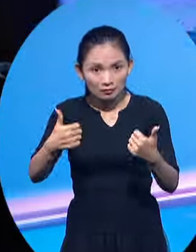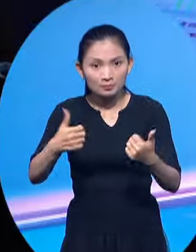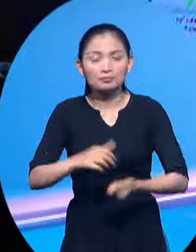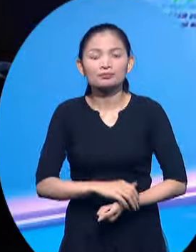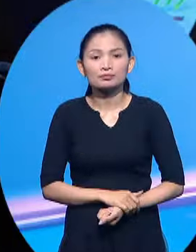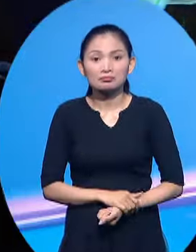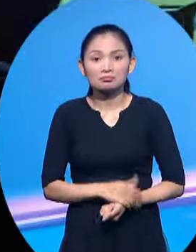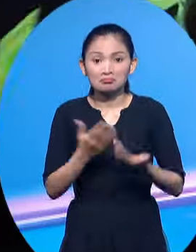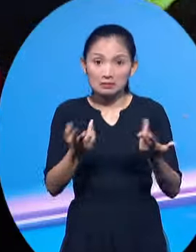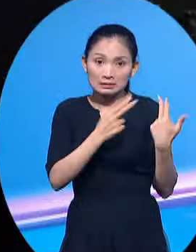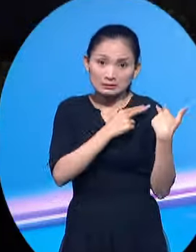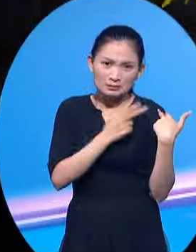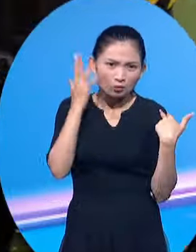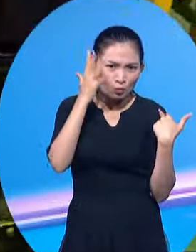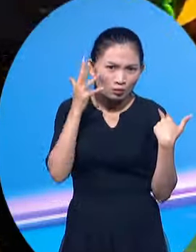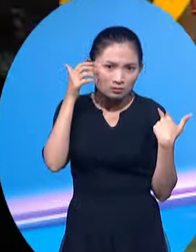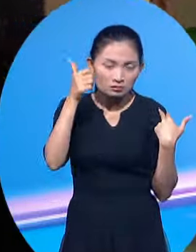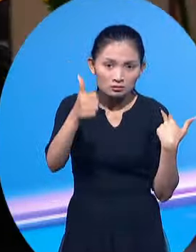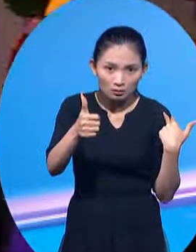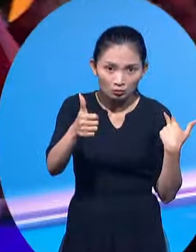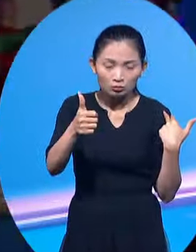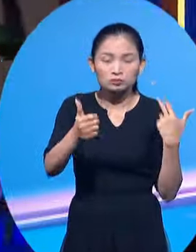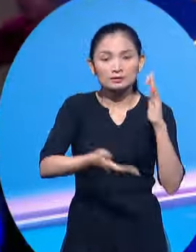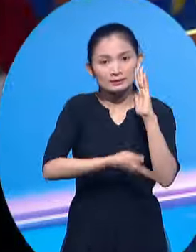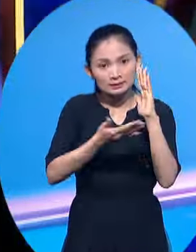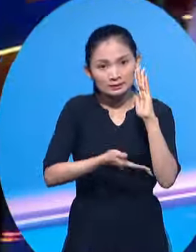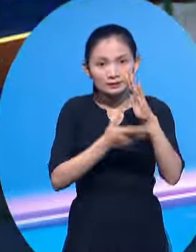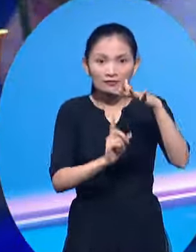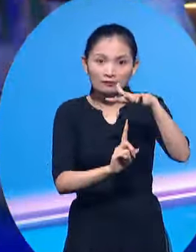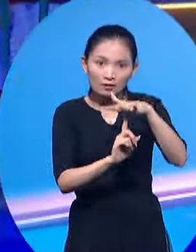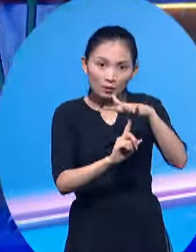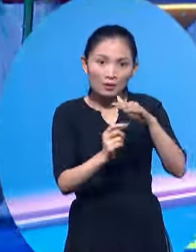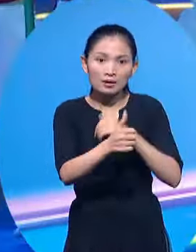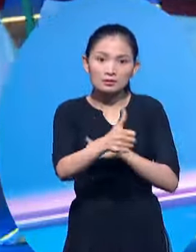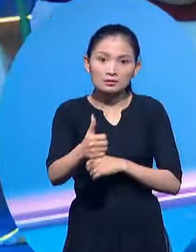trở thành nhiệm vụ cấp thiết, có ý nghĩa quan trọng trong sự nghiệp xây dựng văn hóa và phát triển con người Việt Nam.